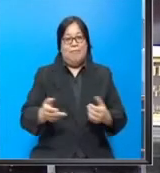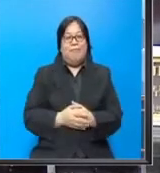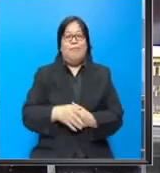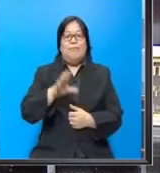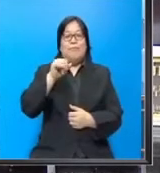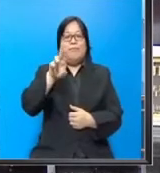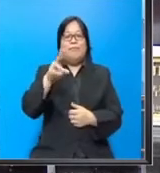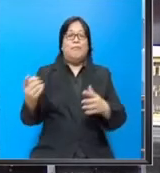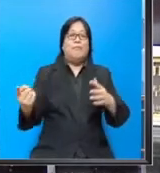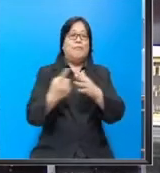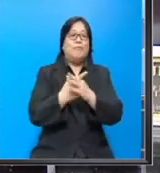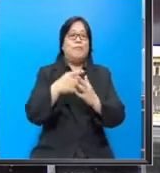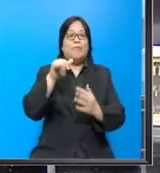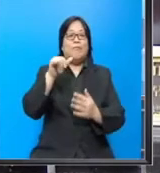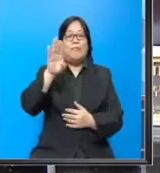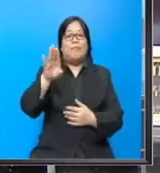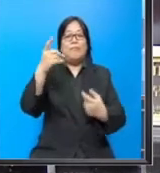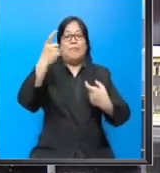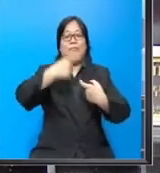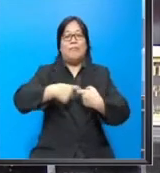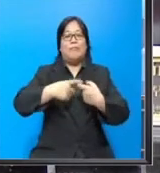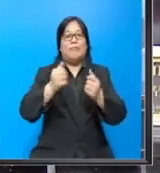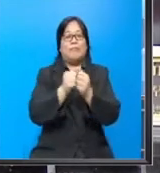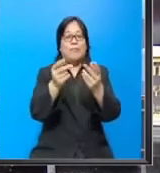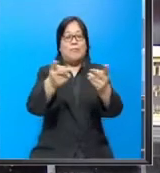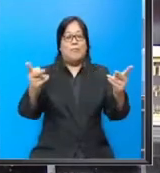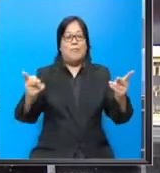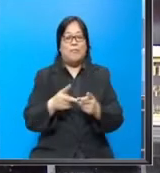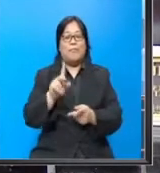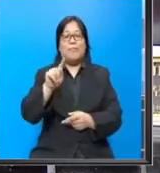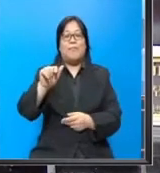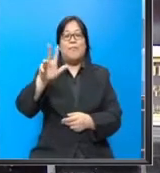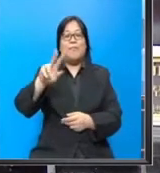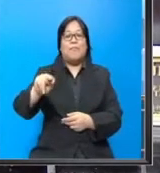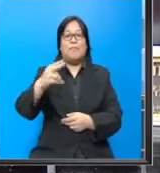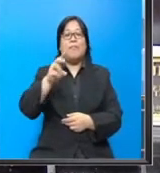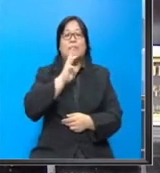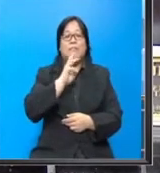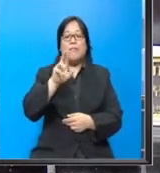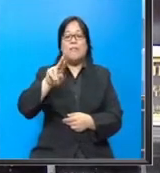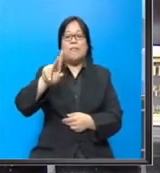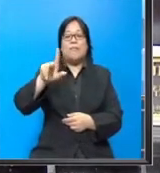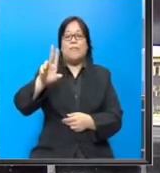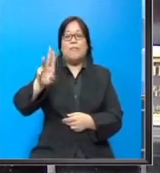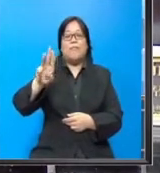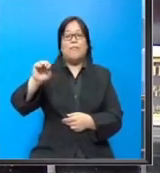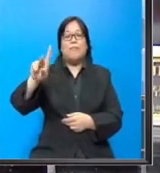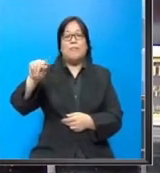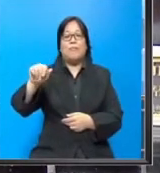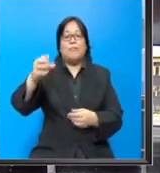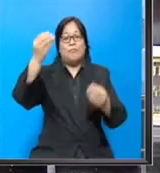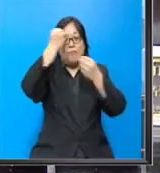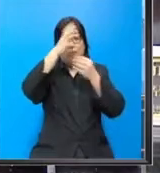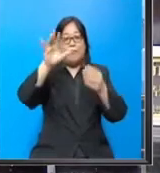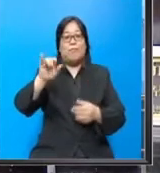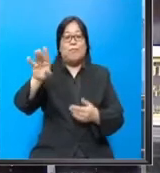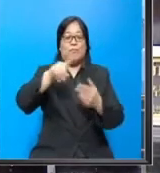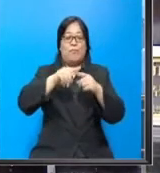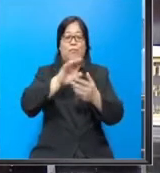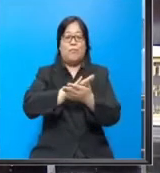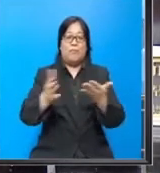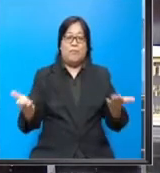isu yang dibangkitkan oleh yang pomade berhubungan dengan kawasan tak danae hulu muda untuk malu Man dewanya Mulyo